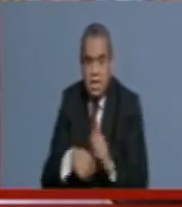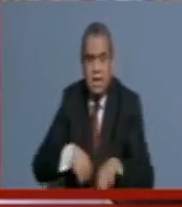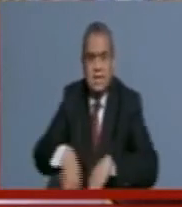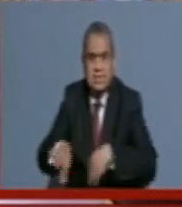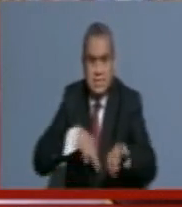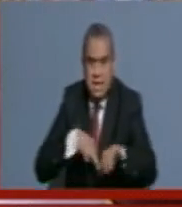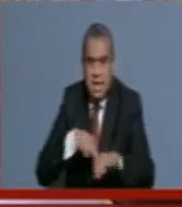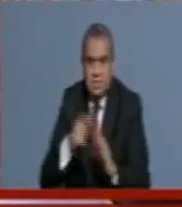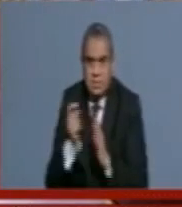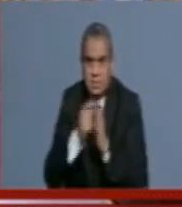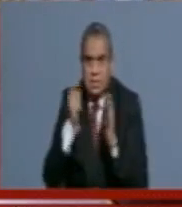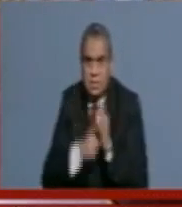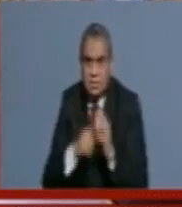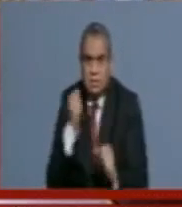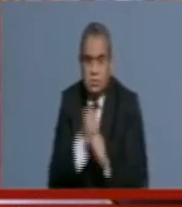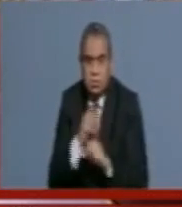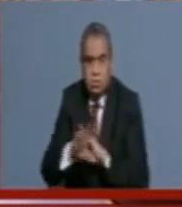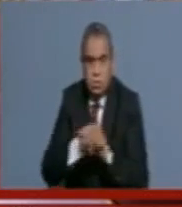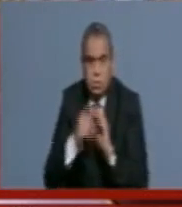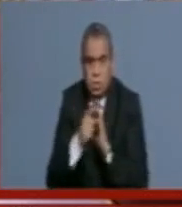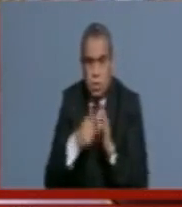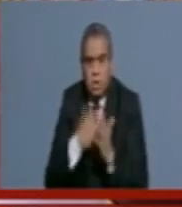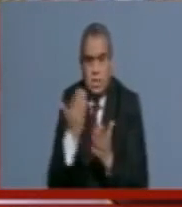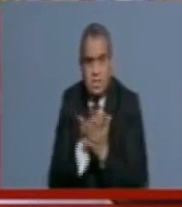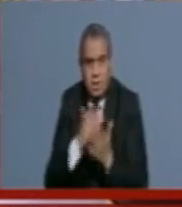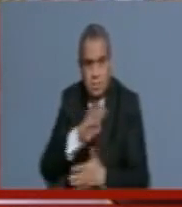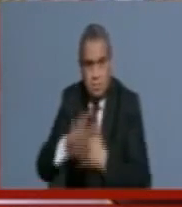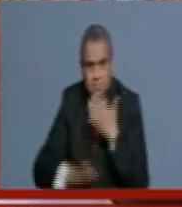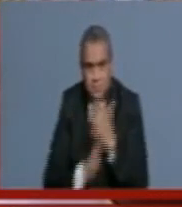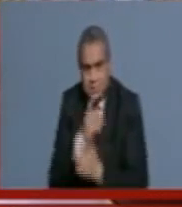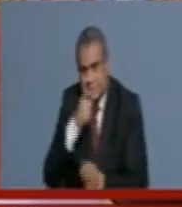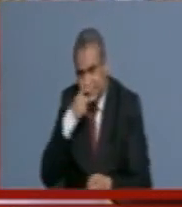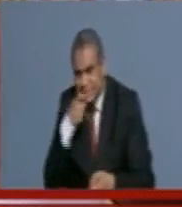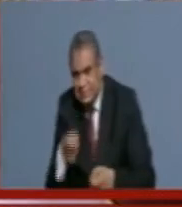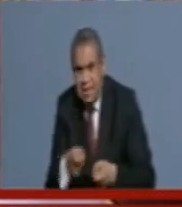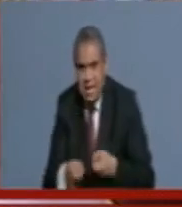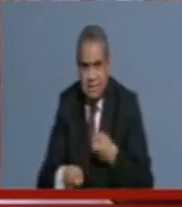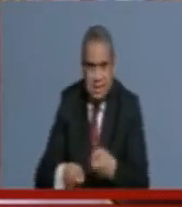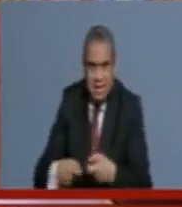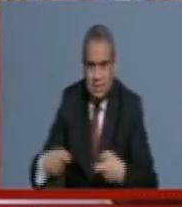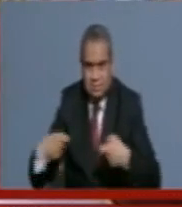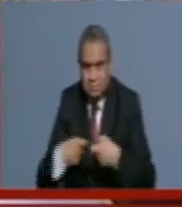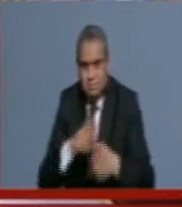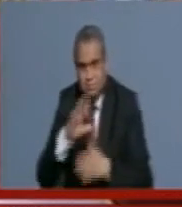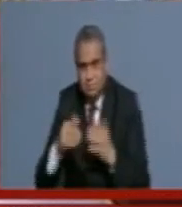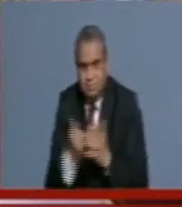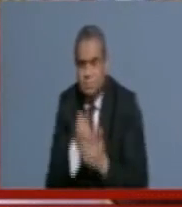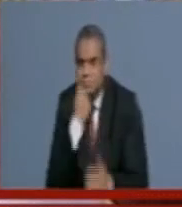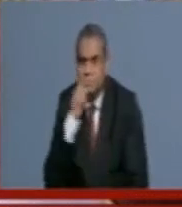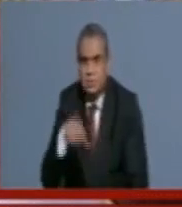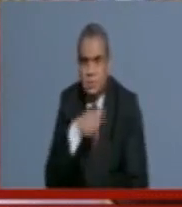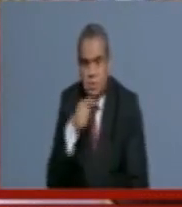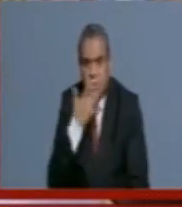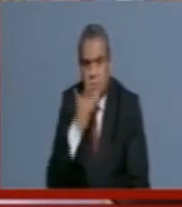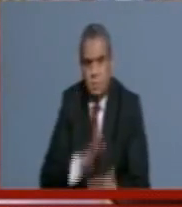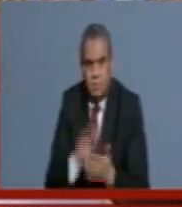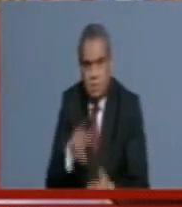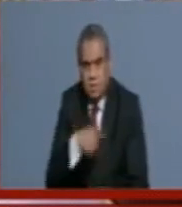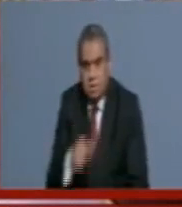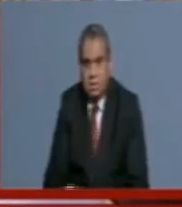من السهوله ان احنا نعرض لاي مطعم من المطاعم لمثل تلك الاستحقاقات. شكرا